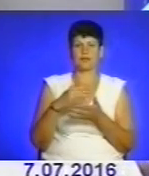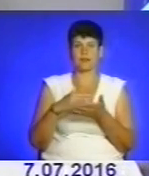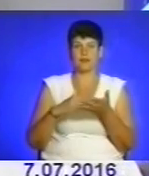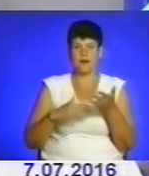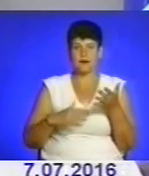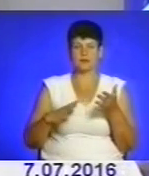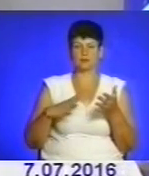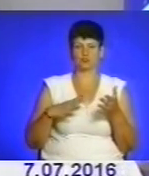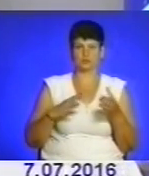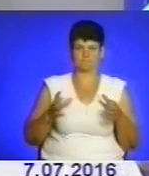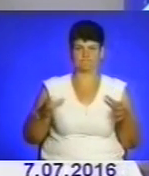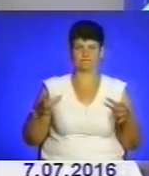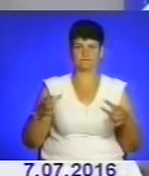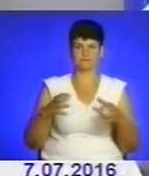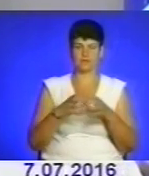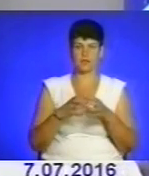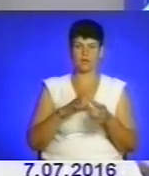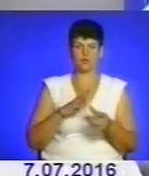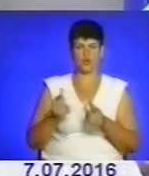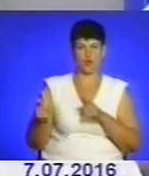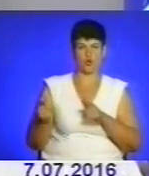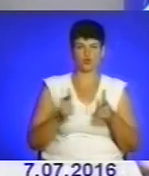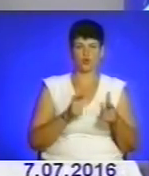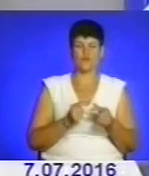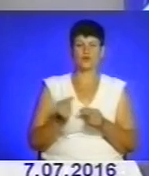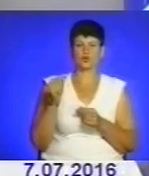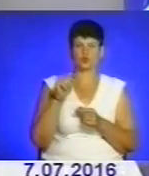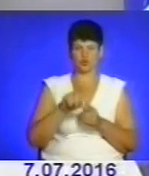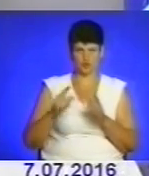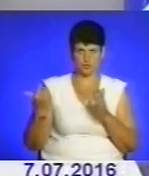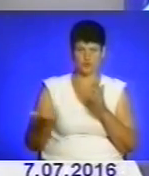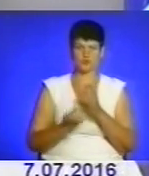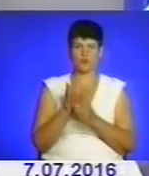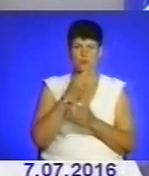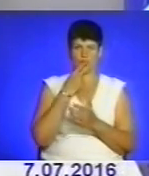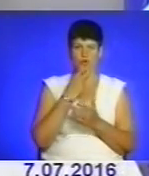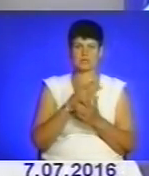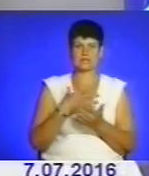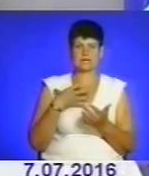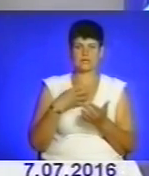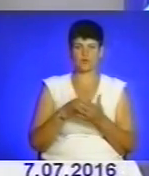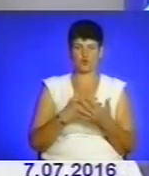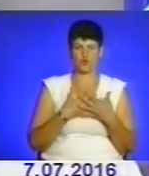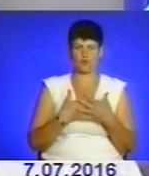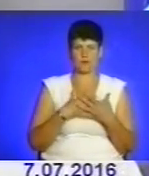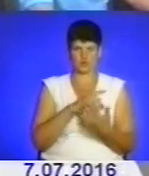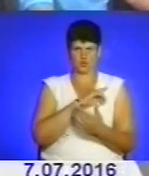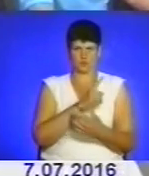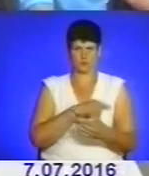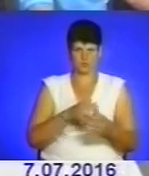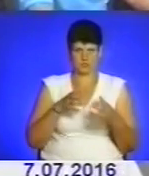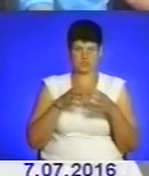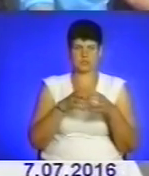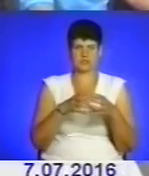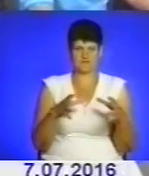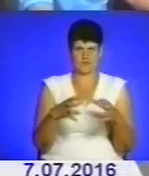були мобілізованими і були готові до того, щоб знову показати свою громадську суспільну силу. А наша сила